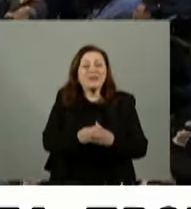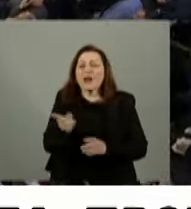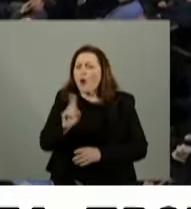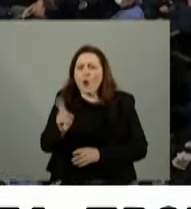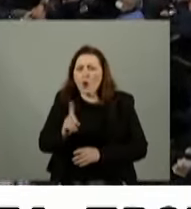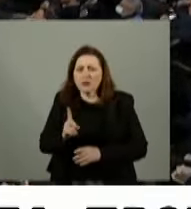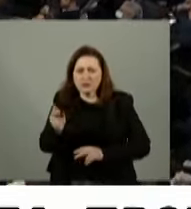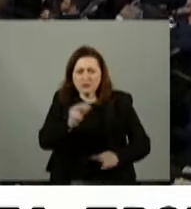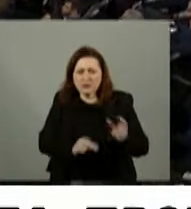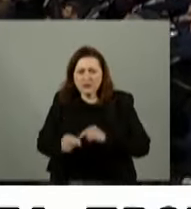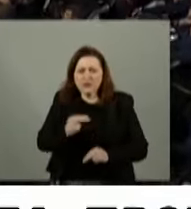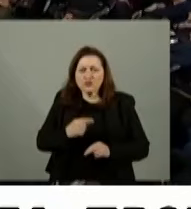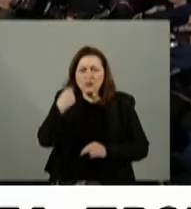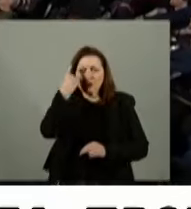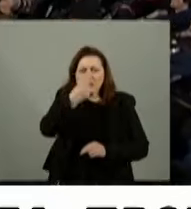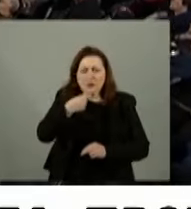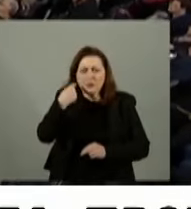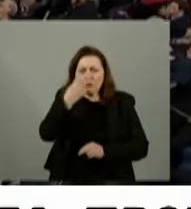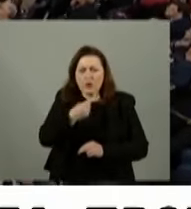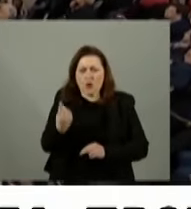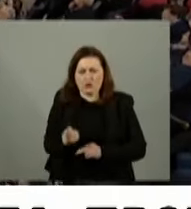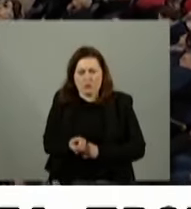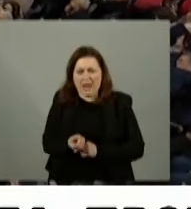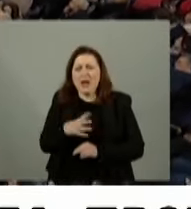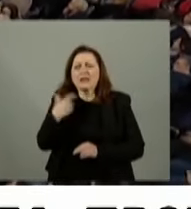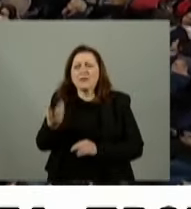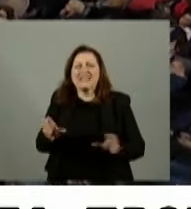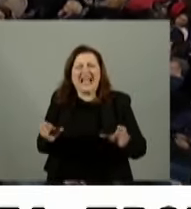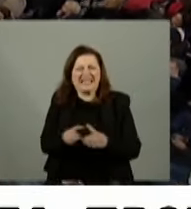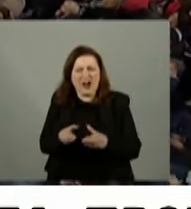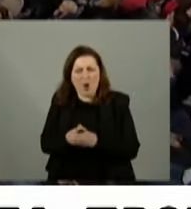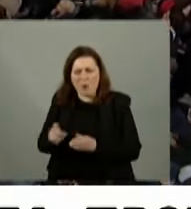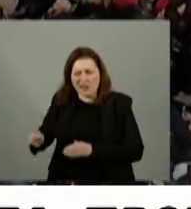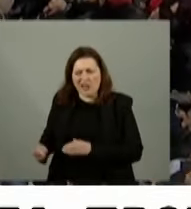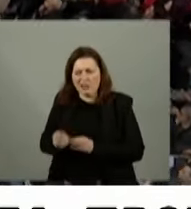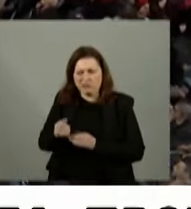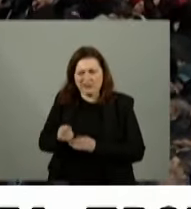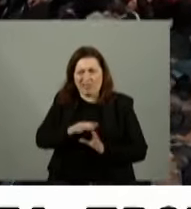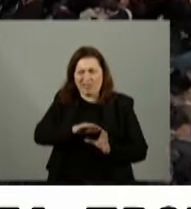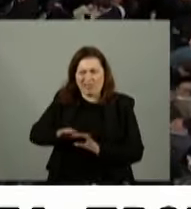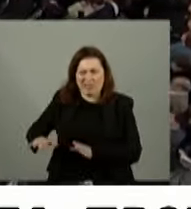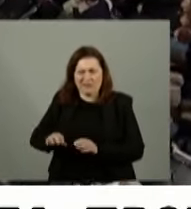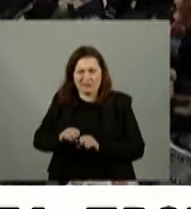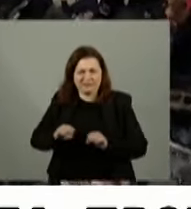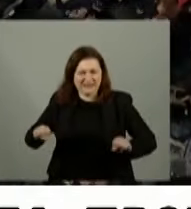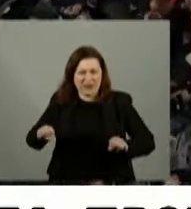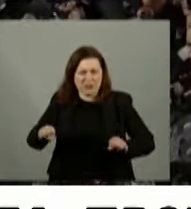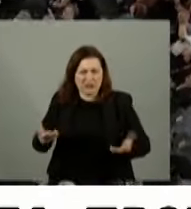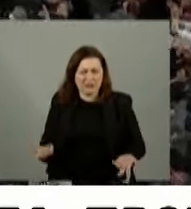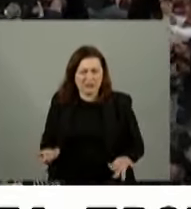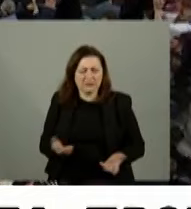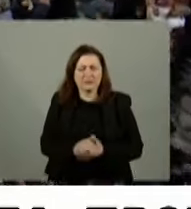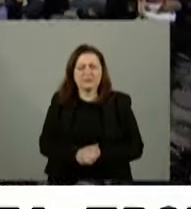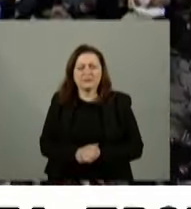κομματικού αξιώματος. Χρειάζεται χρόνο για να προσαρμοστεί στην ελληνική πραγματικότητα. Κάθε